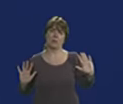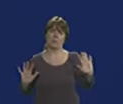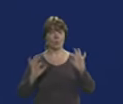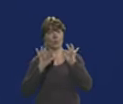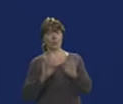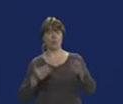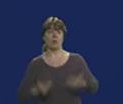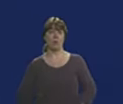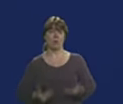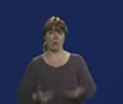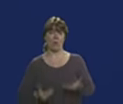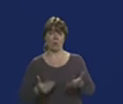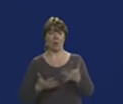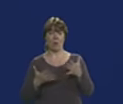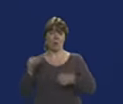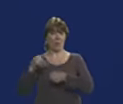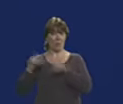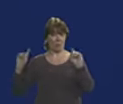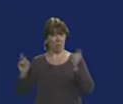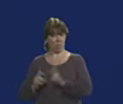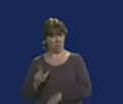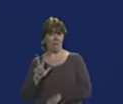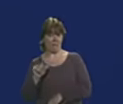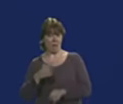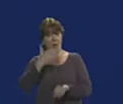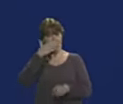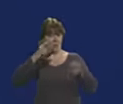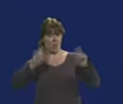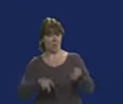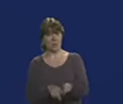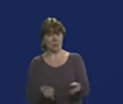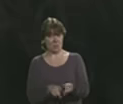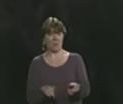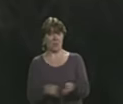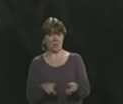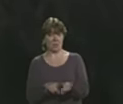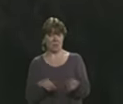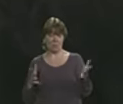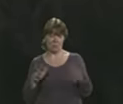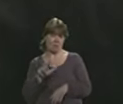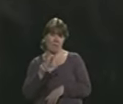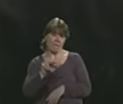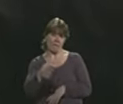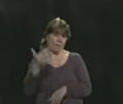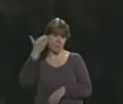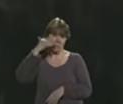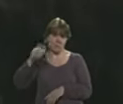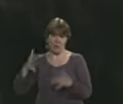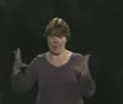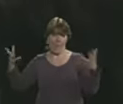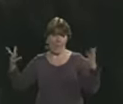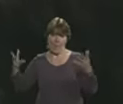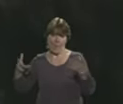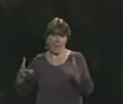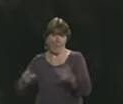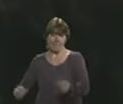moment où le pétrole se fait rare, où le gaz se fait rare, et où de toute façon la rareté